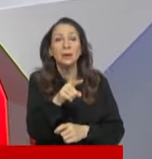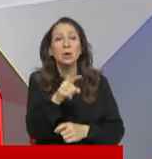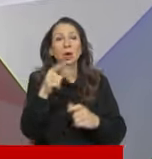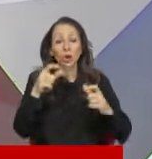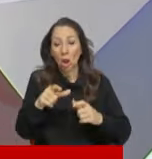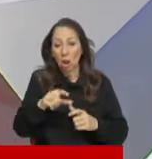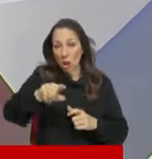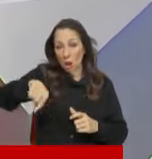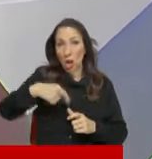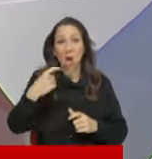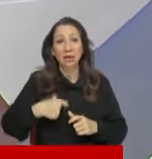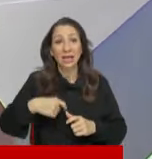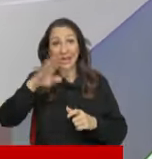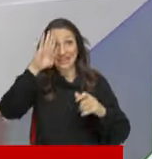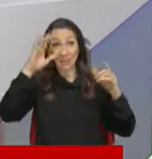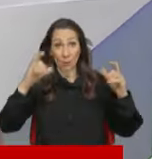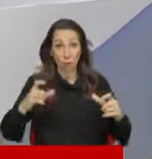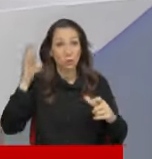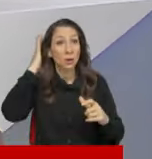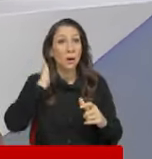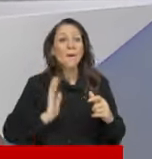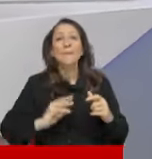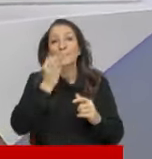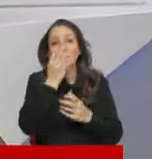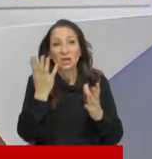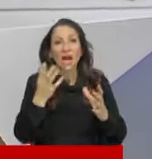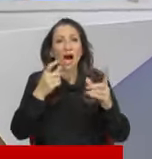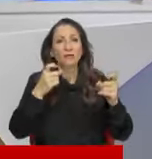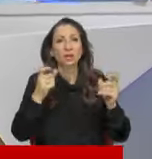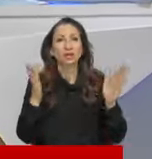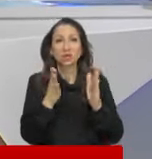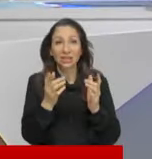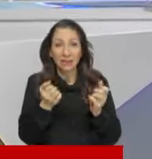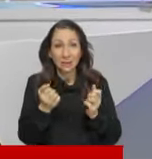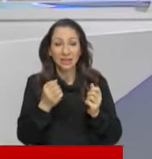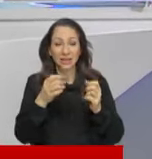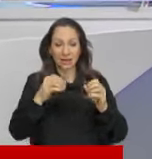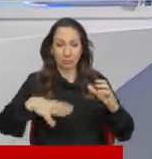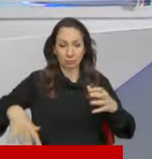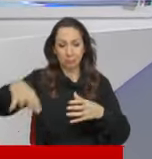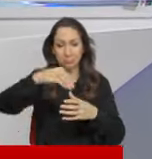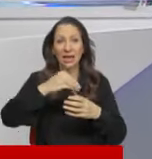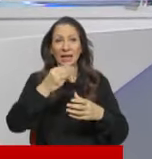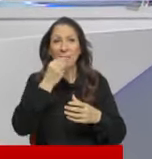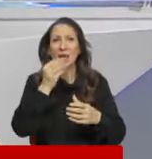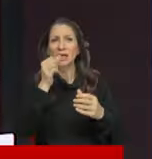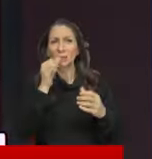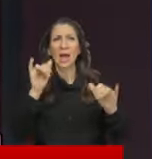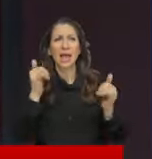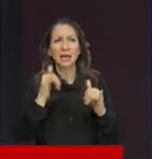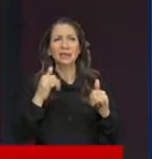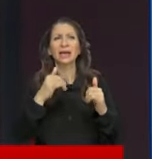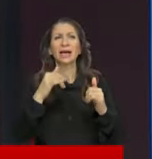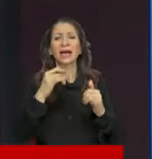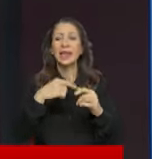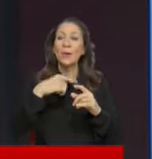Göl Ken alanı Özellikle de İstanbul'un Başakşehir Avcılar Küçükçekmece'nin Rekreasyon Alanı olaraktan yeme içme eğlence boğazın